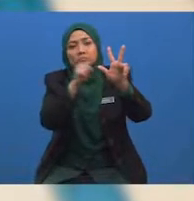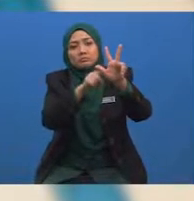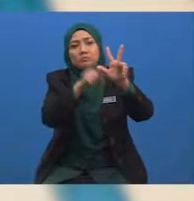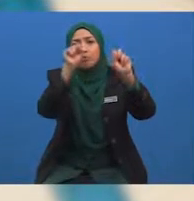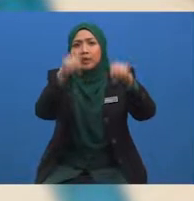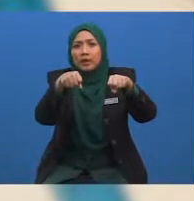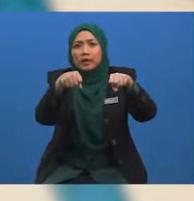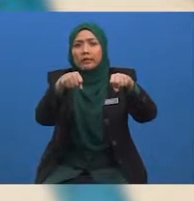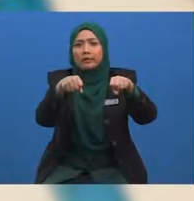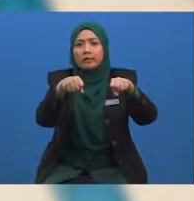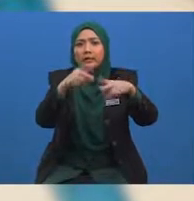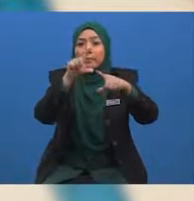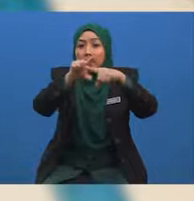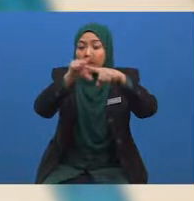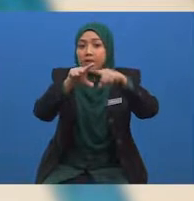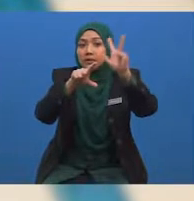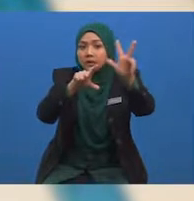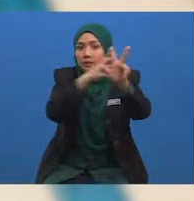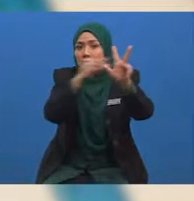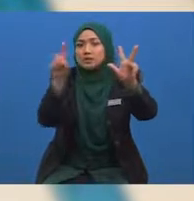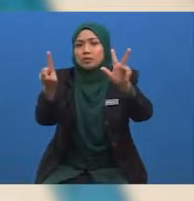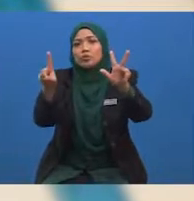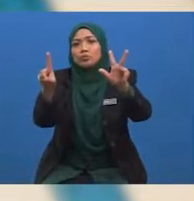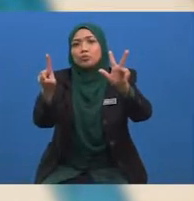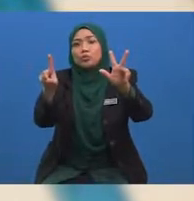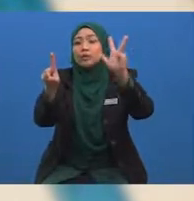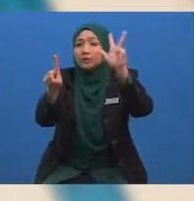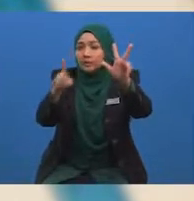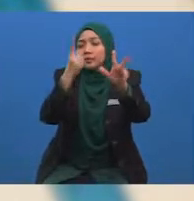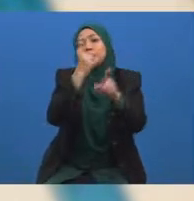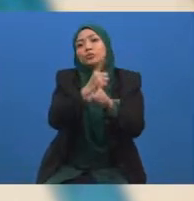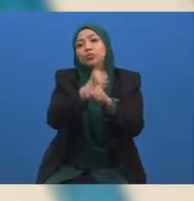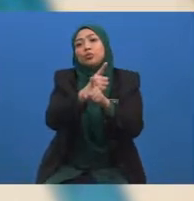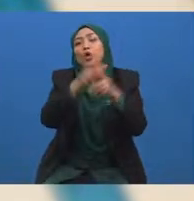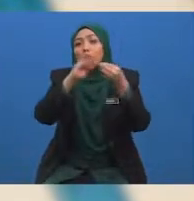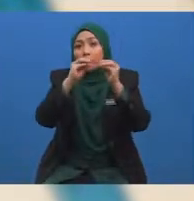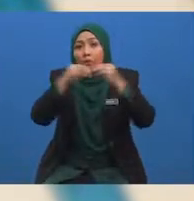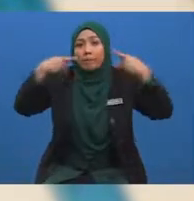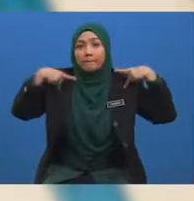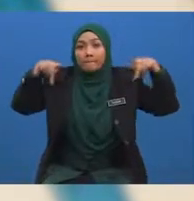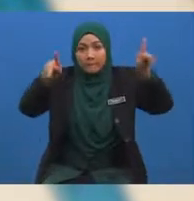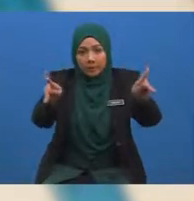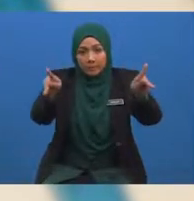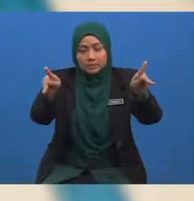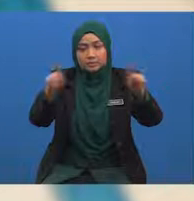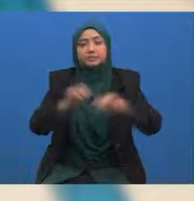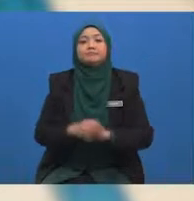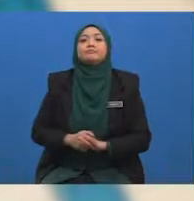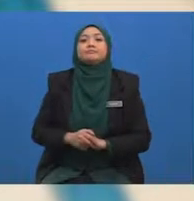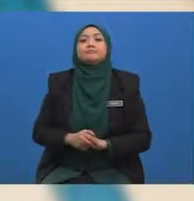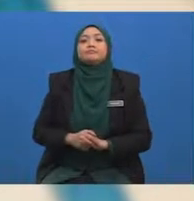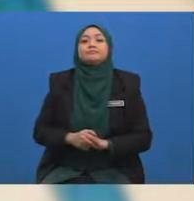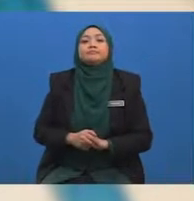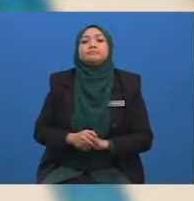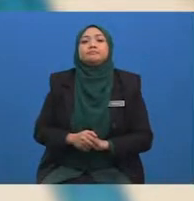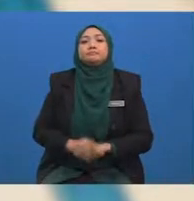1. Jadi, 3 adalah nombor perdana. Maka, kita pangkah